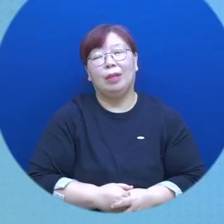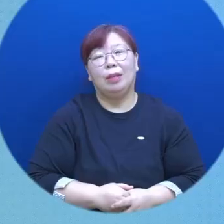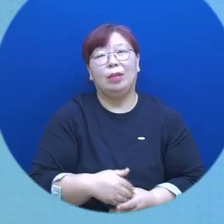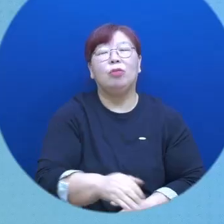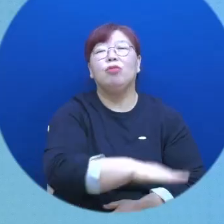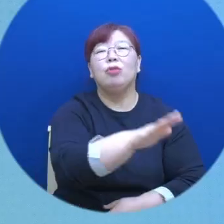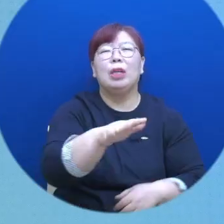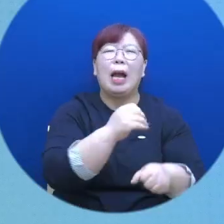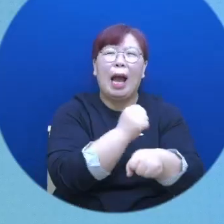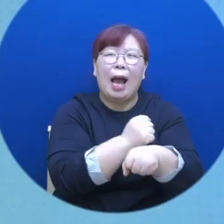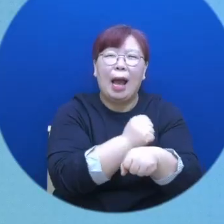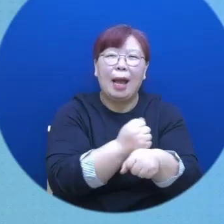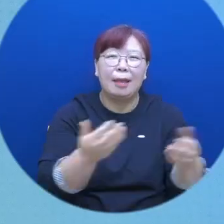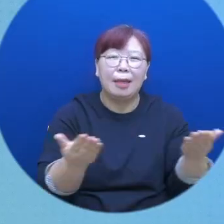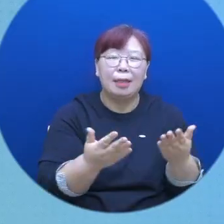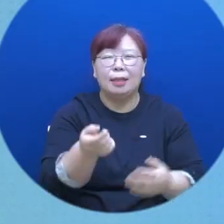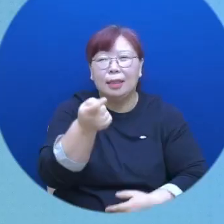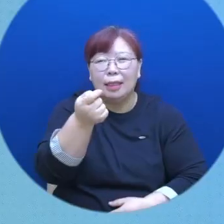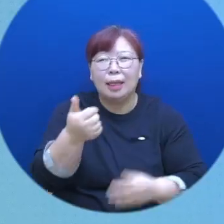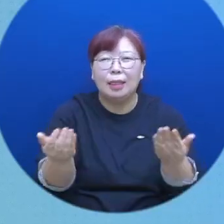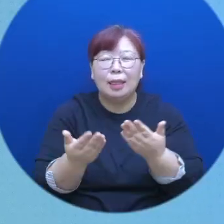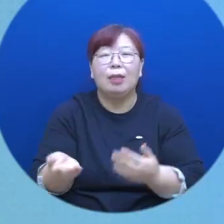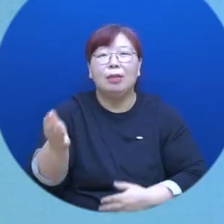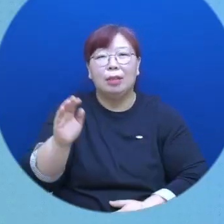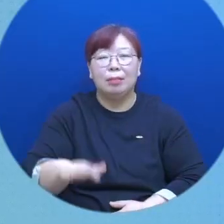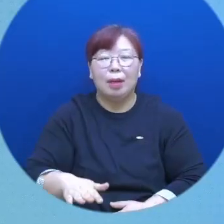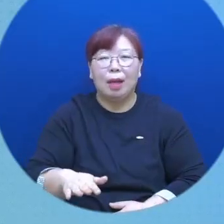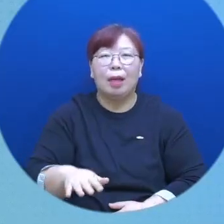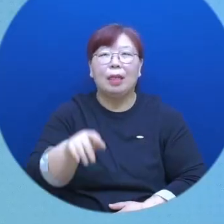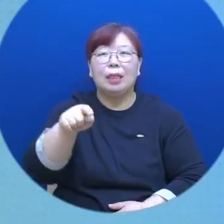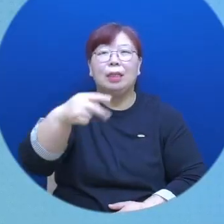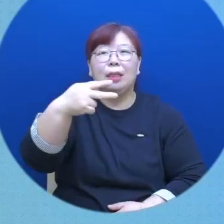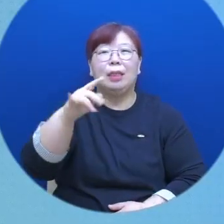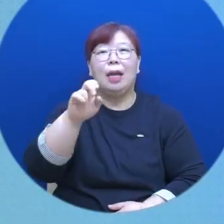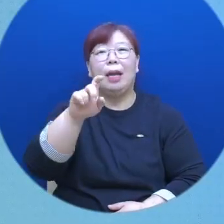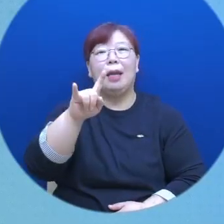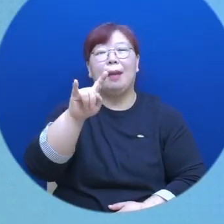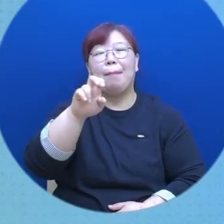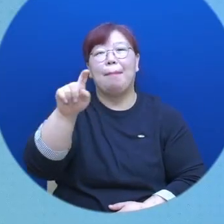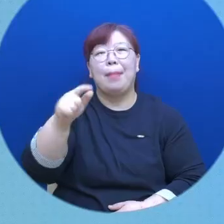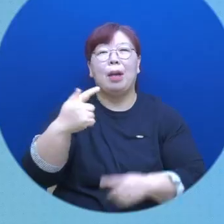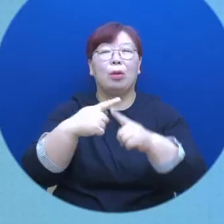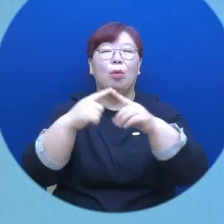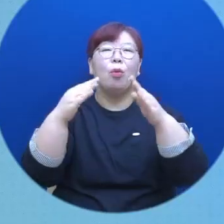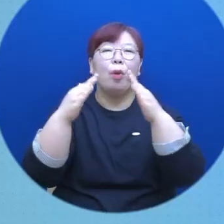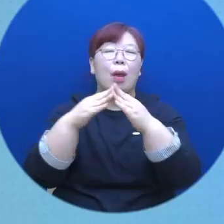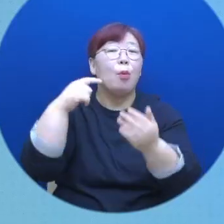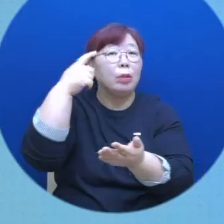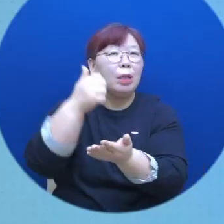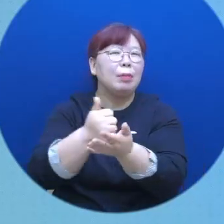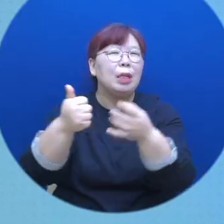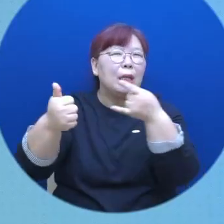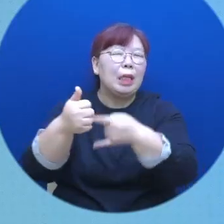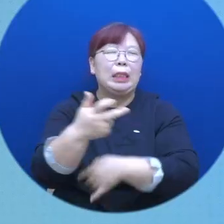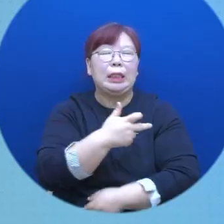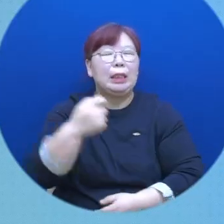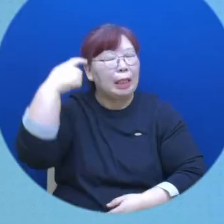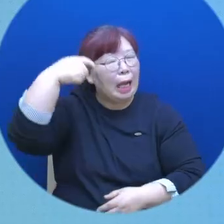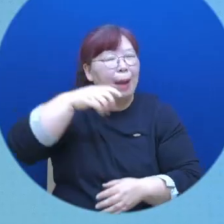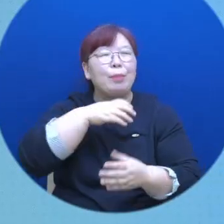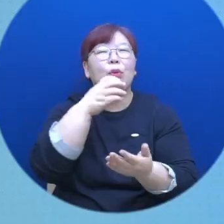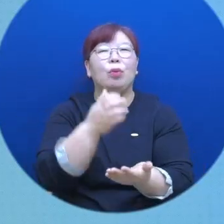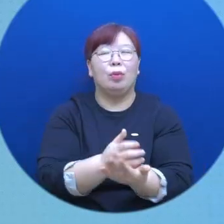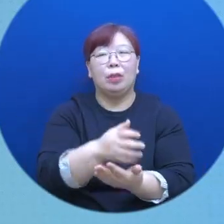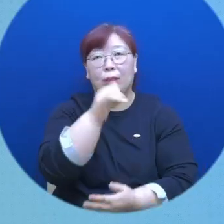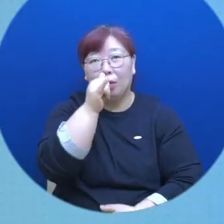것은 적은 것이었지만은 그분들에게 큰 감동으로 다가왔고, 우리들이 버스에서 내렸을